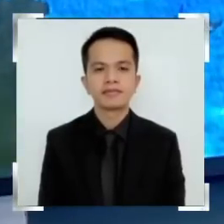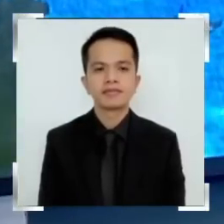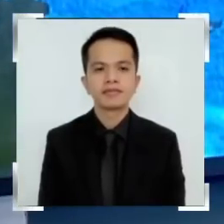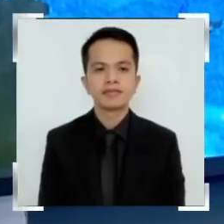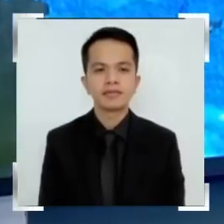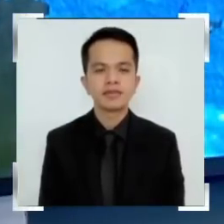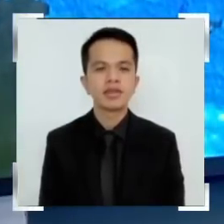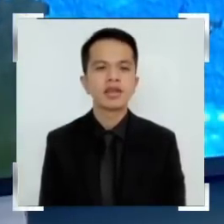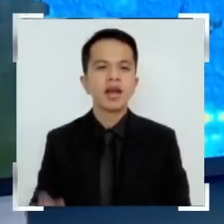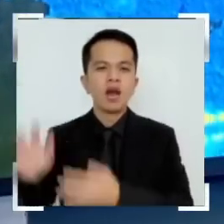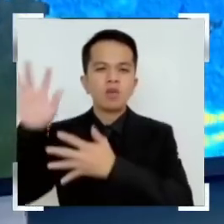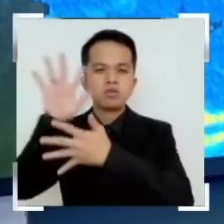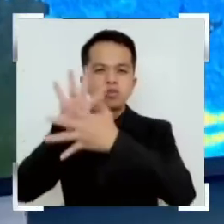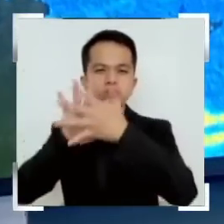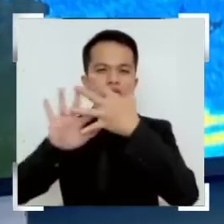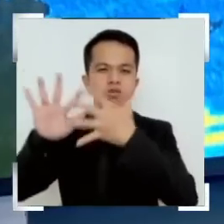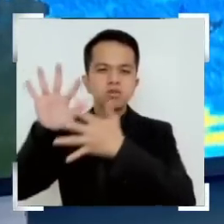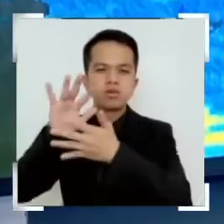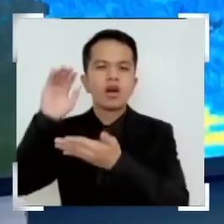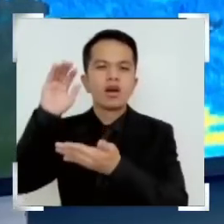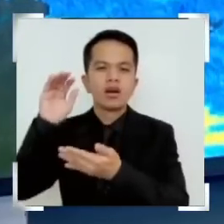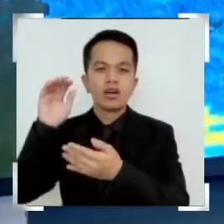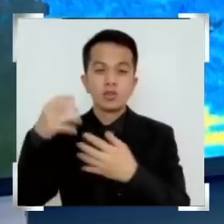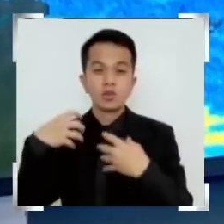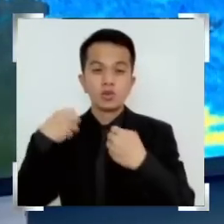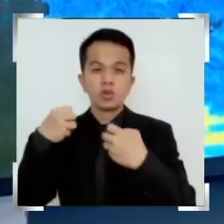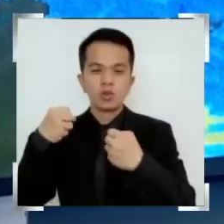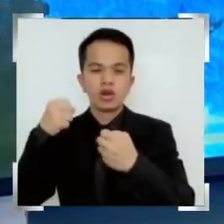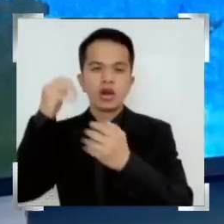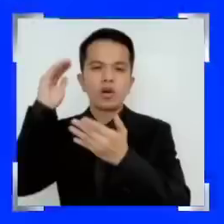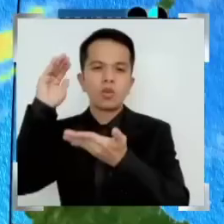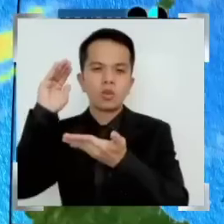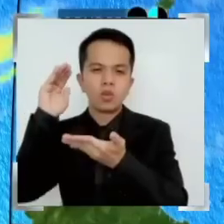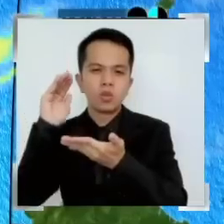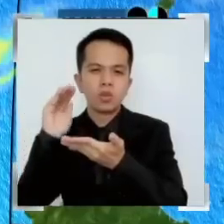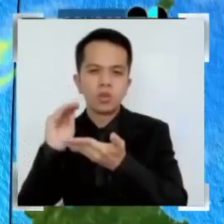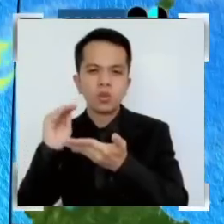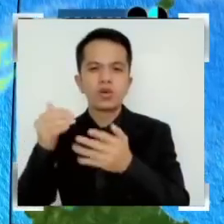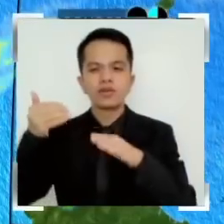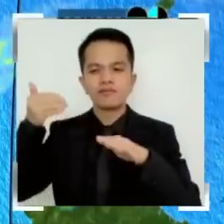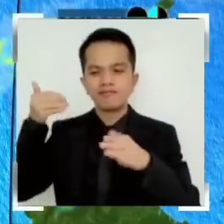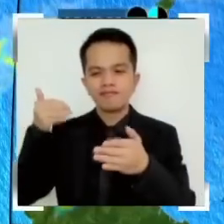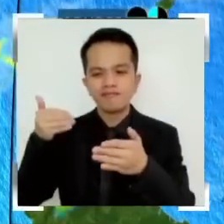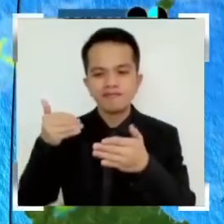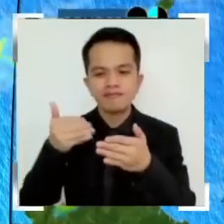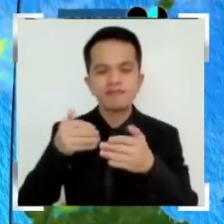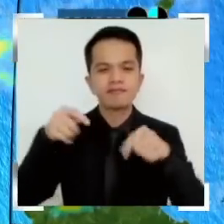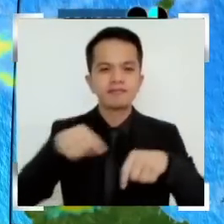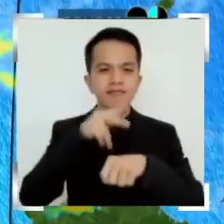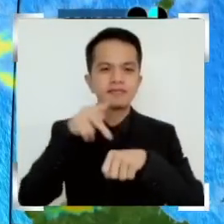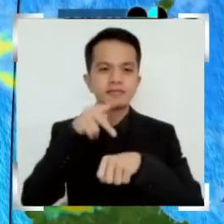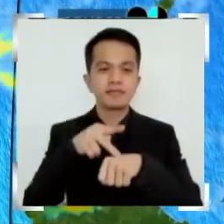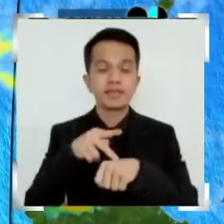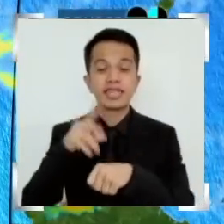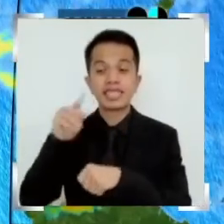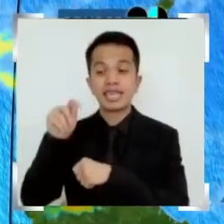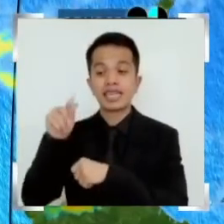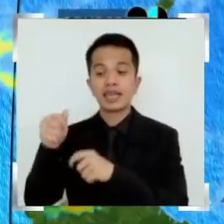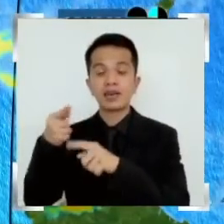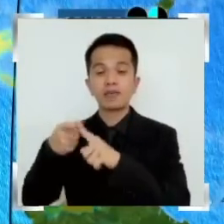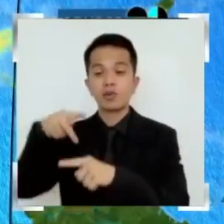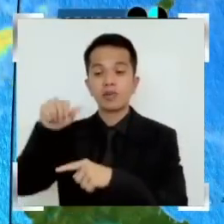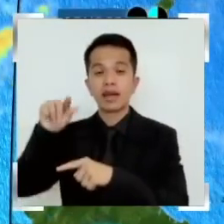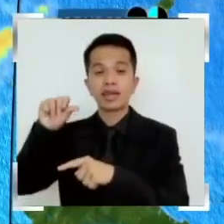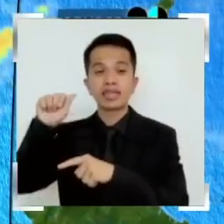na tatawaging Bagyong Betty habang papalapit sa Philippine Area of Responsibility. Sa pinakahuling datos ng PAGASA, namataan ang bagyo